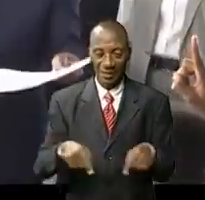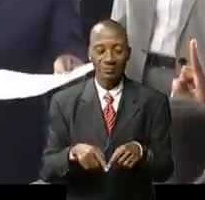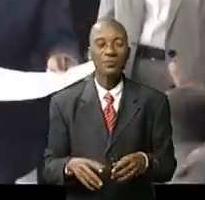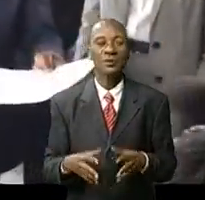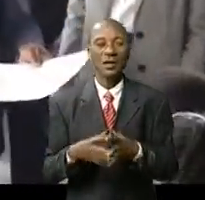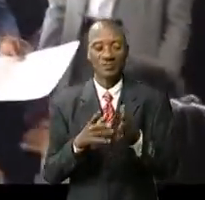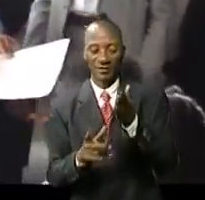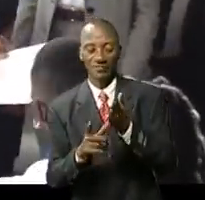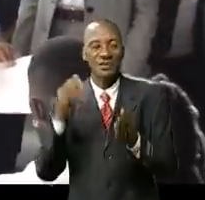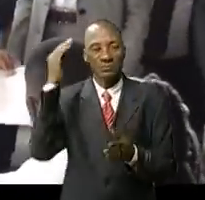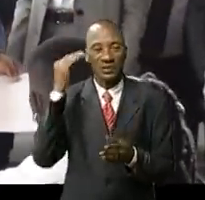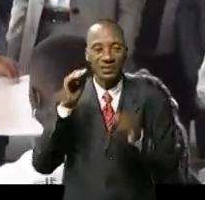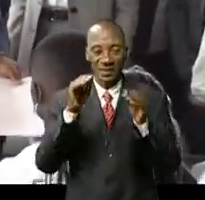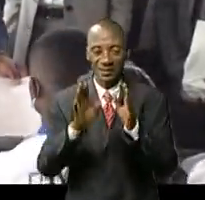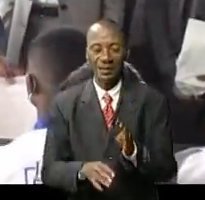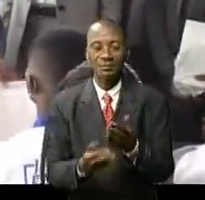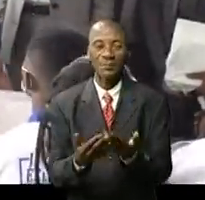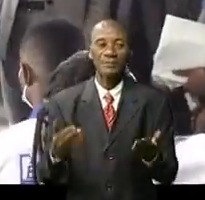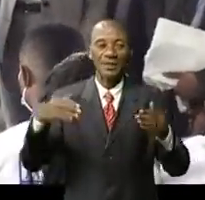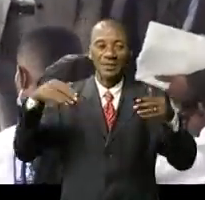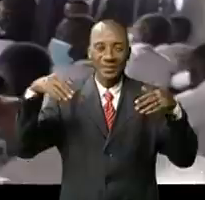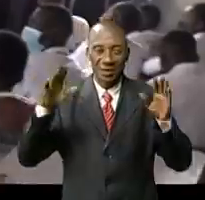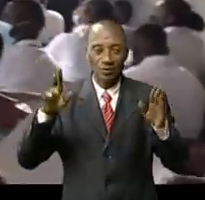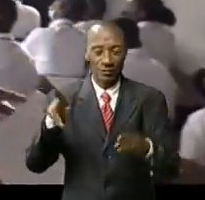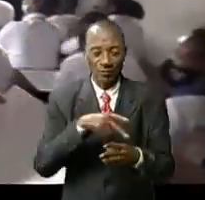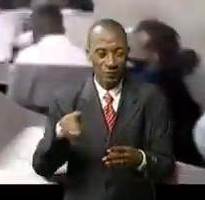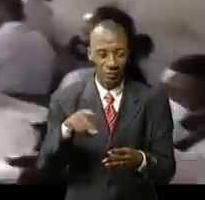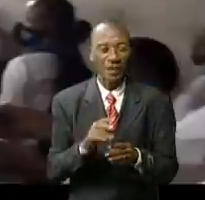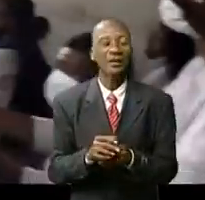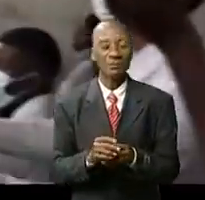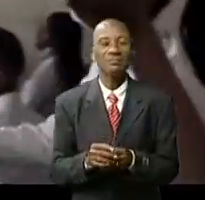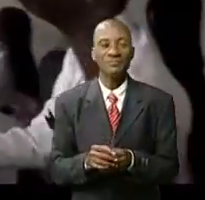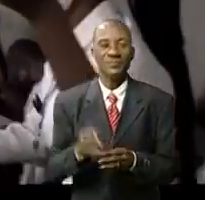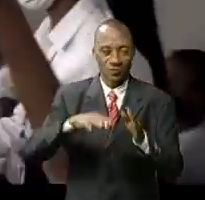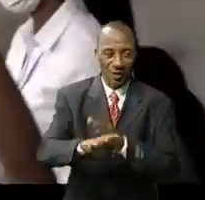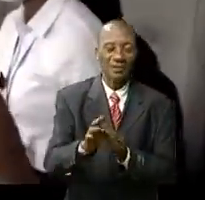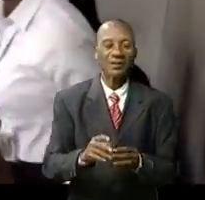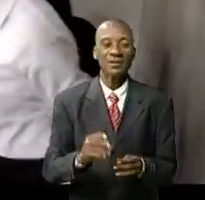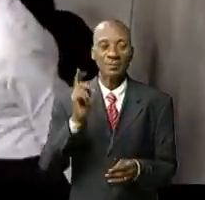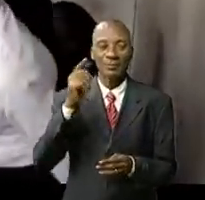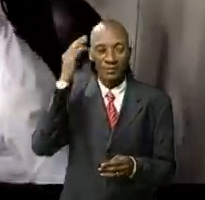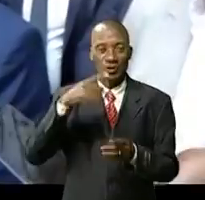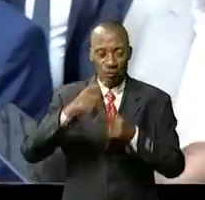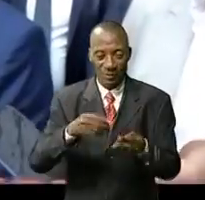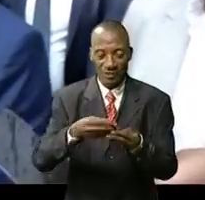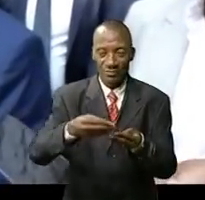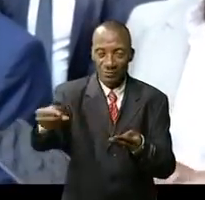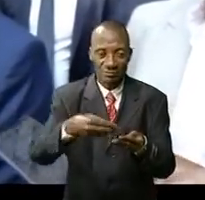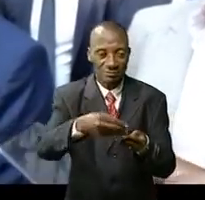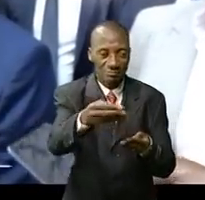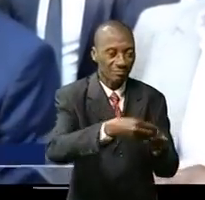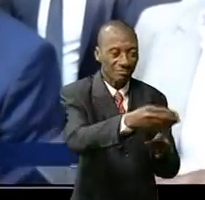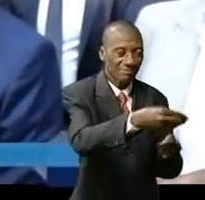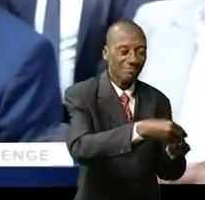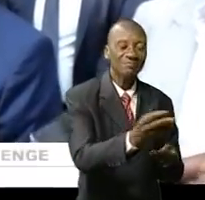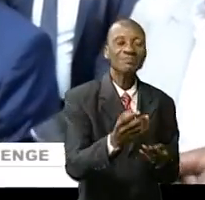de l'enseignement primaire, secondaire et professionnel, Aminata Namasia, a procédé à la distribution des items. On est venu pour